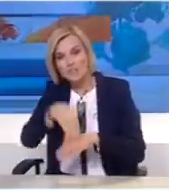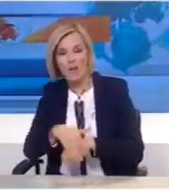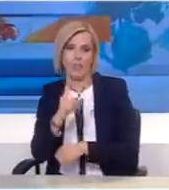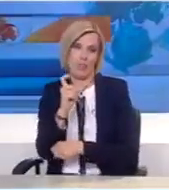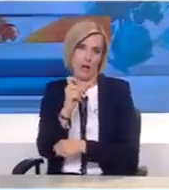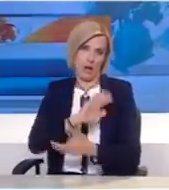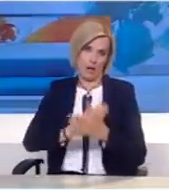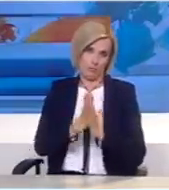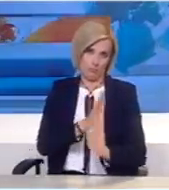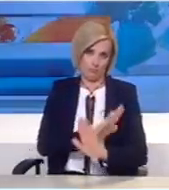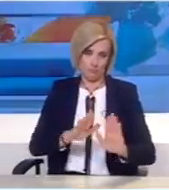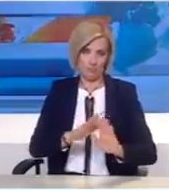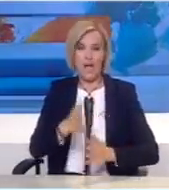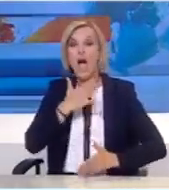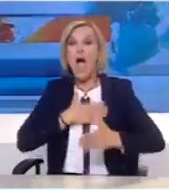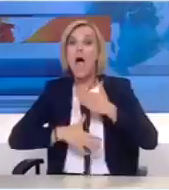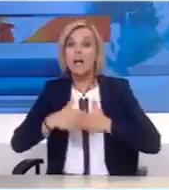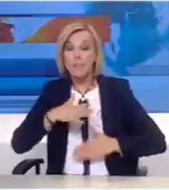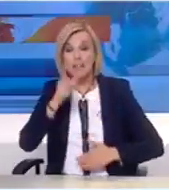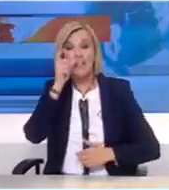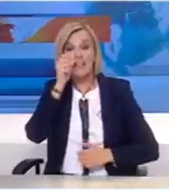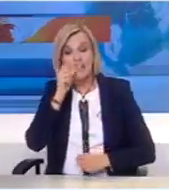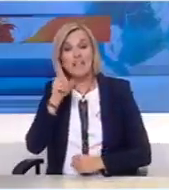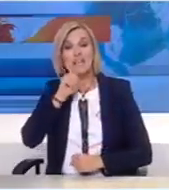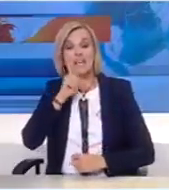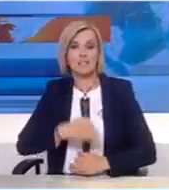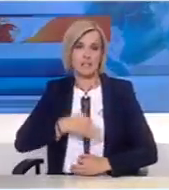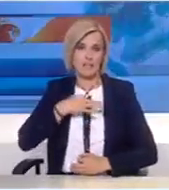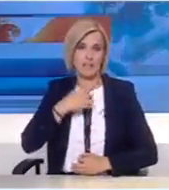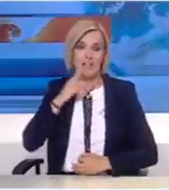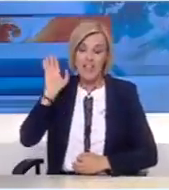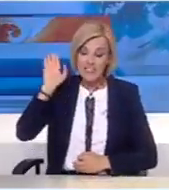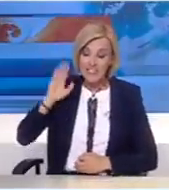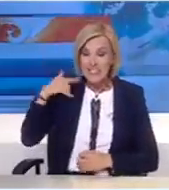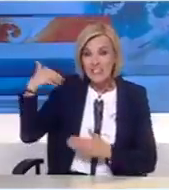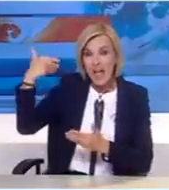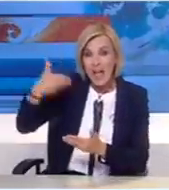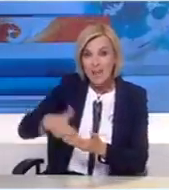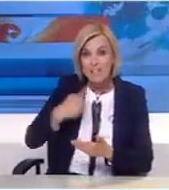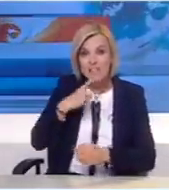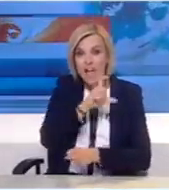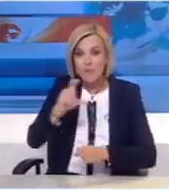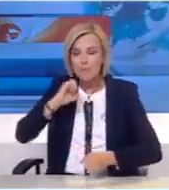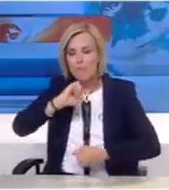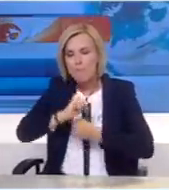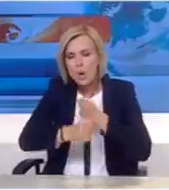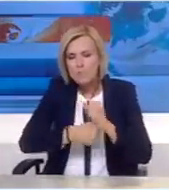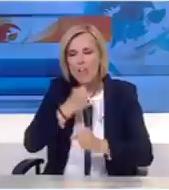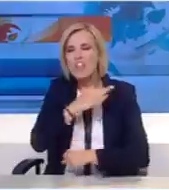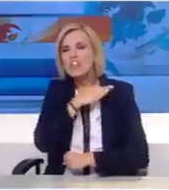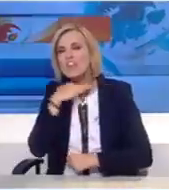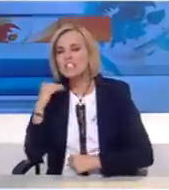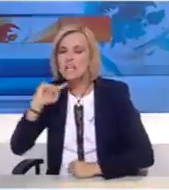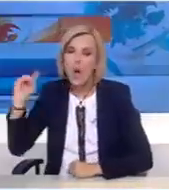Αγαπητοί μου συμπολίτες, κυρίες και κύριοι, τις τελευταίες εβδομάδες γίνεται στη χώρα μας μια τεράστια προσπάθεια με πρωταγωνιστές όλους